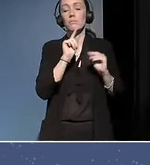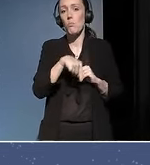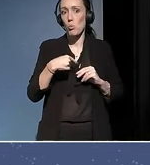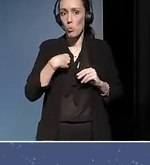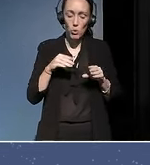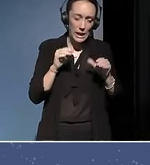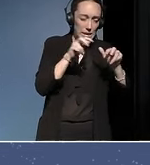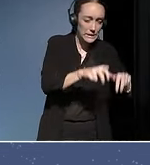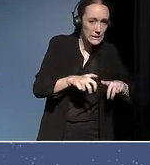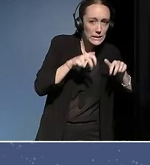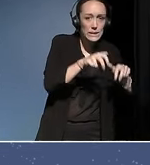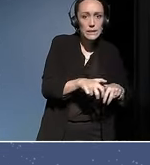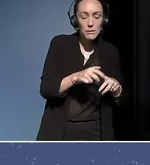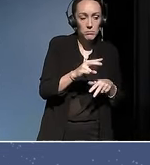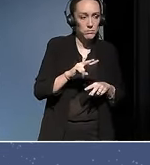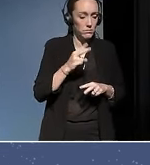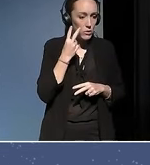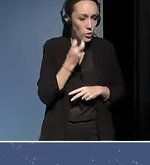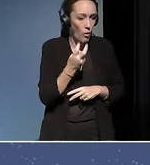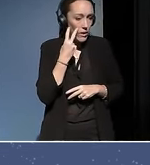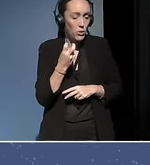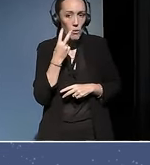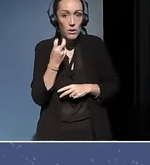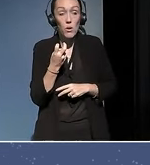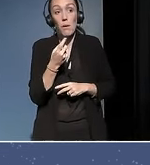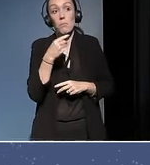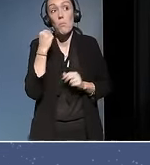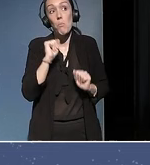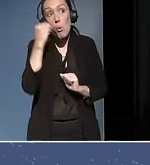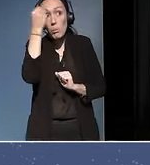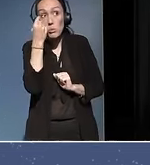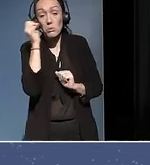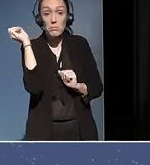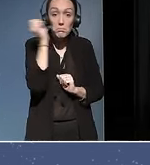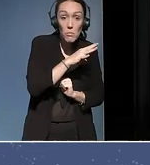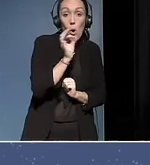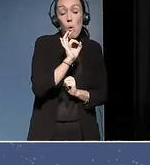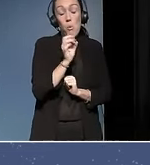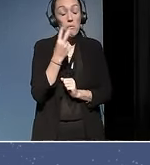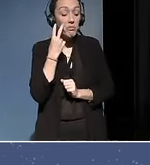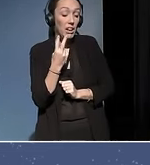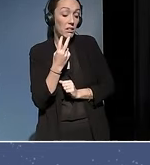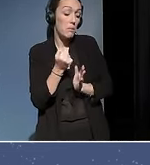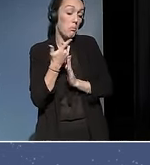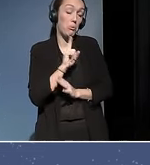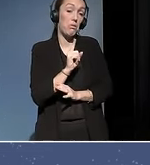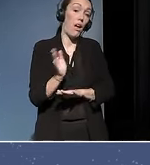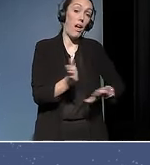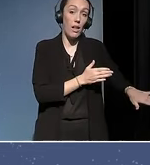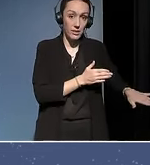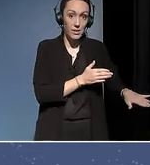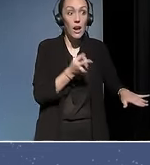o si è dimenticato o non ha ritenuto importanti e quei frammenti diventeranno importantissimi perché poi